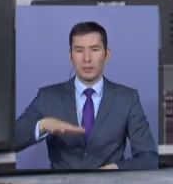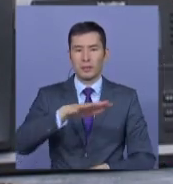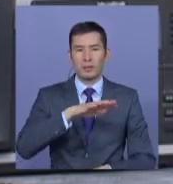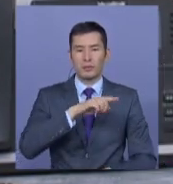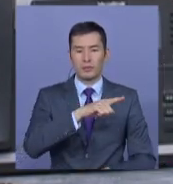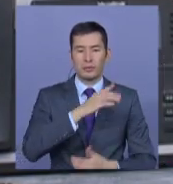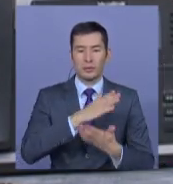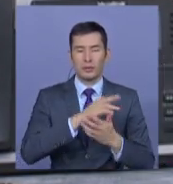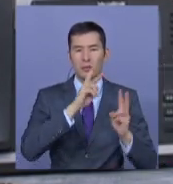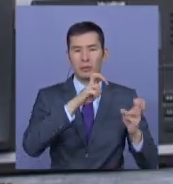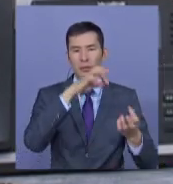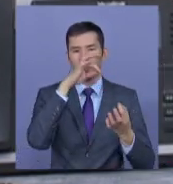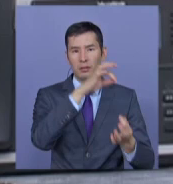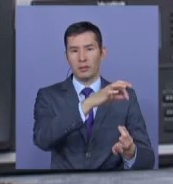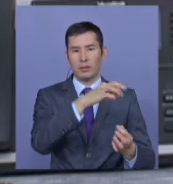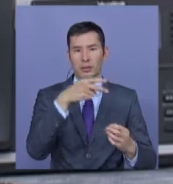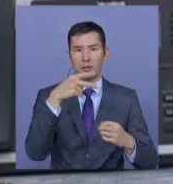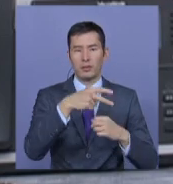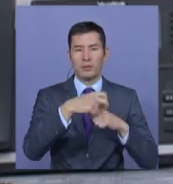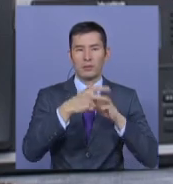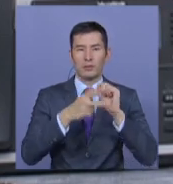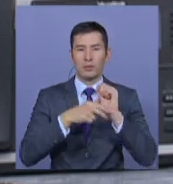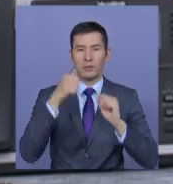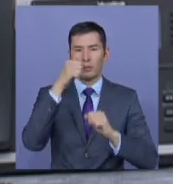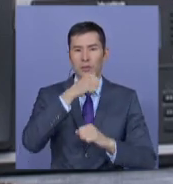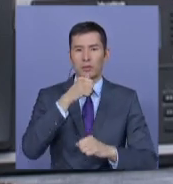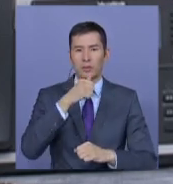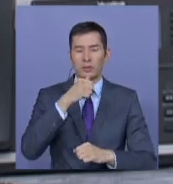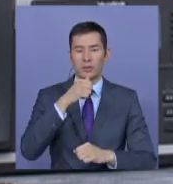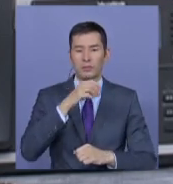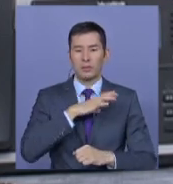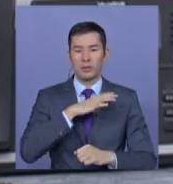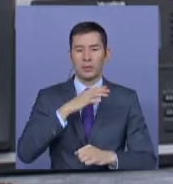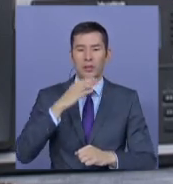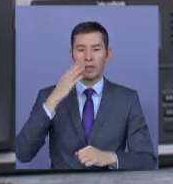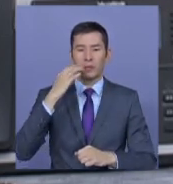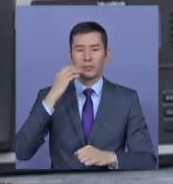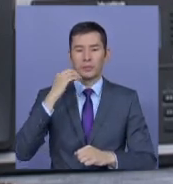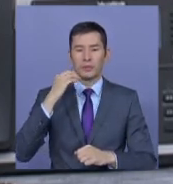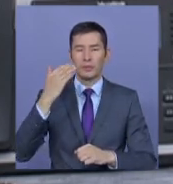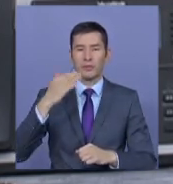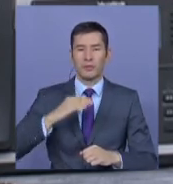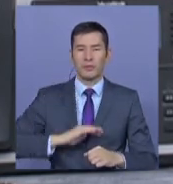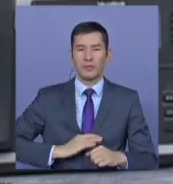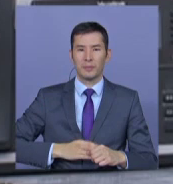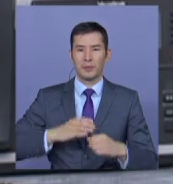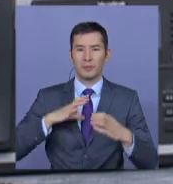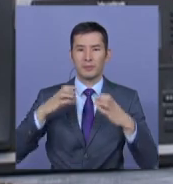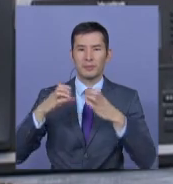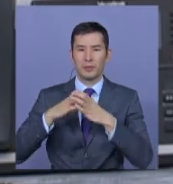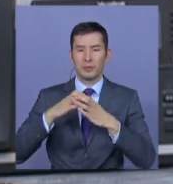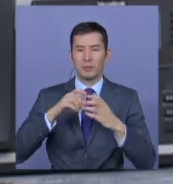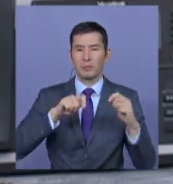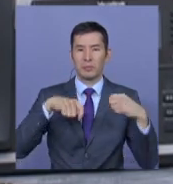тұрғын емес үй жай. 2018 жылы 26 қазанда Алматы әлеуметтік кәсіпкер корпорациясына ұлттық компаниясы акционерлік